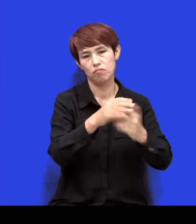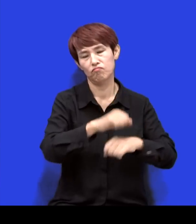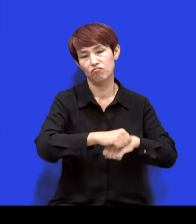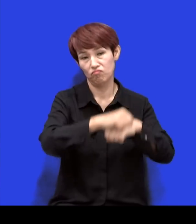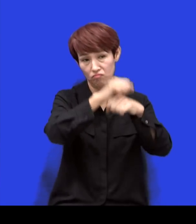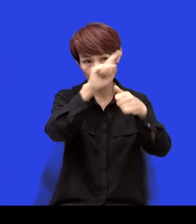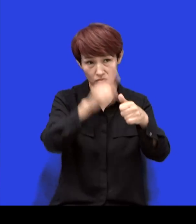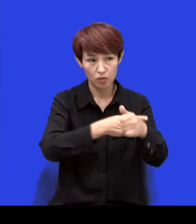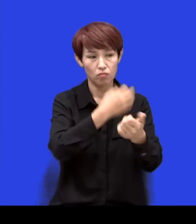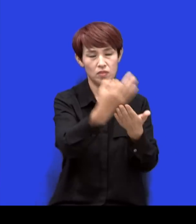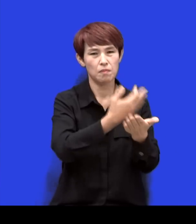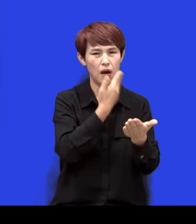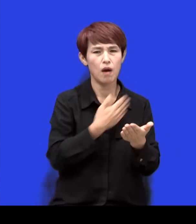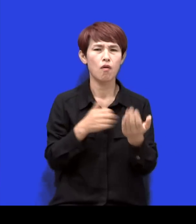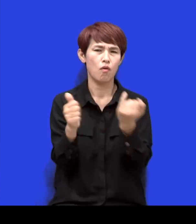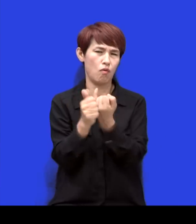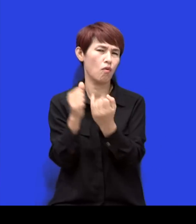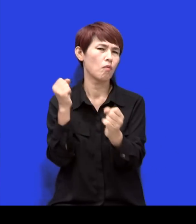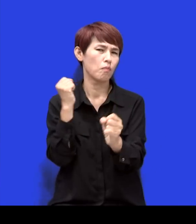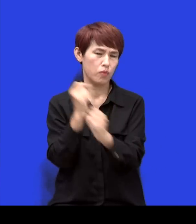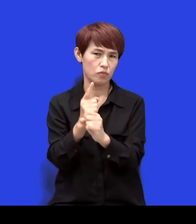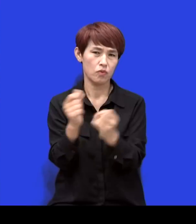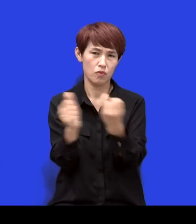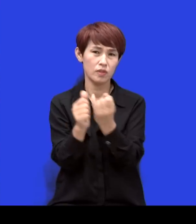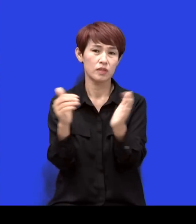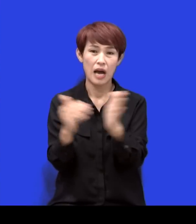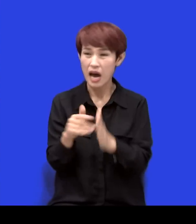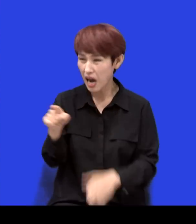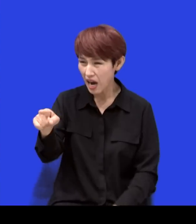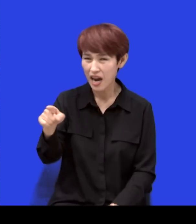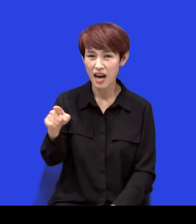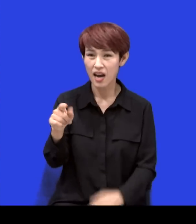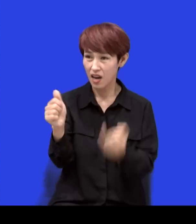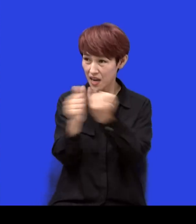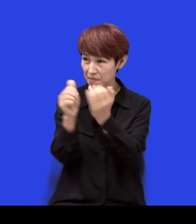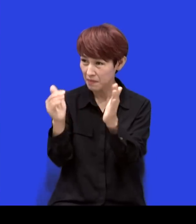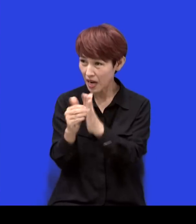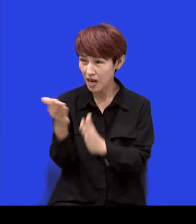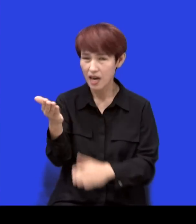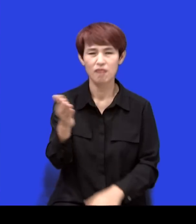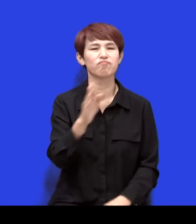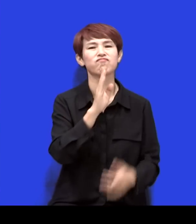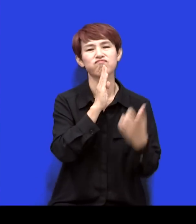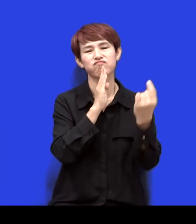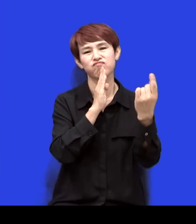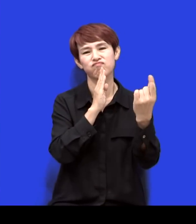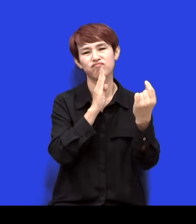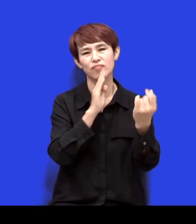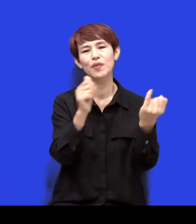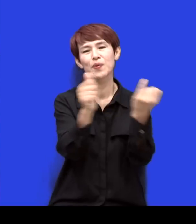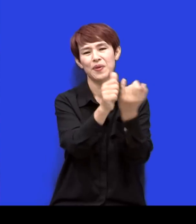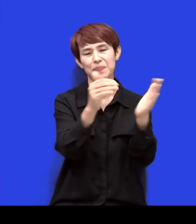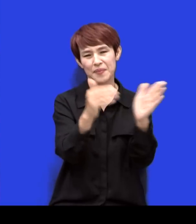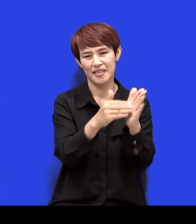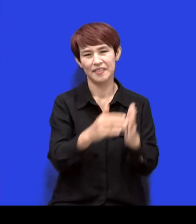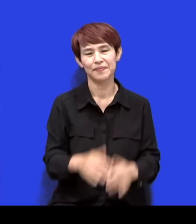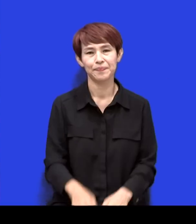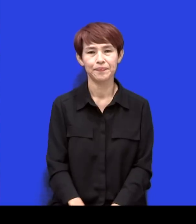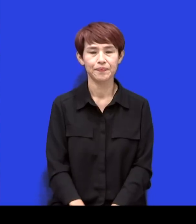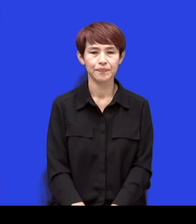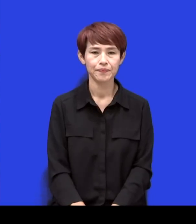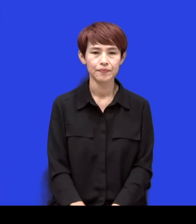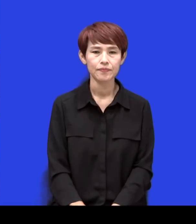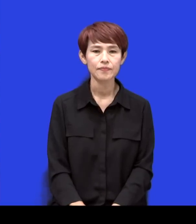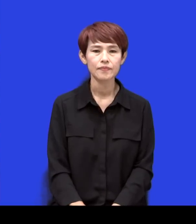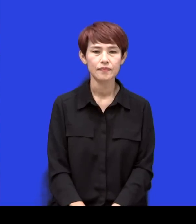그러니까 이제 결혼도 했고 그러니까 이제 돈을 아, 잘 지금 버는. 요 중간에 결혼하셨군요. 네, 중간에 이제 결혼했죠. 망원동 나오고. 망원동